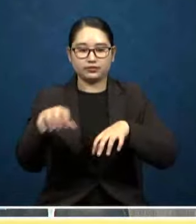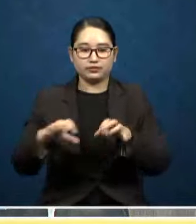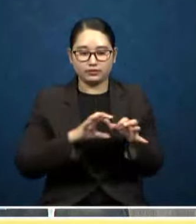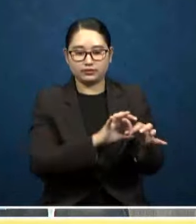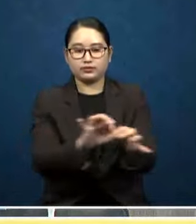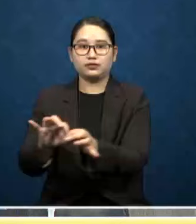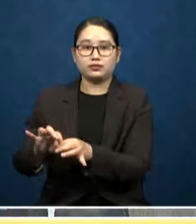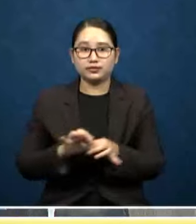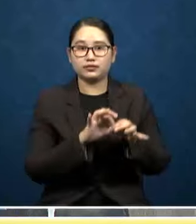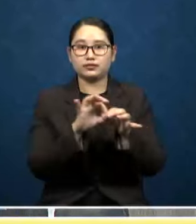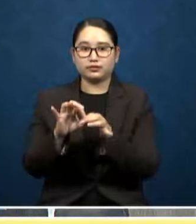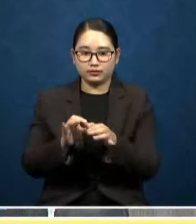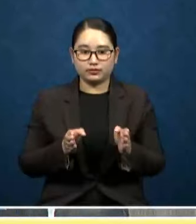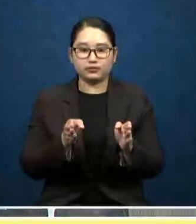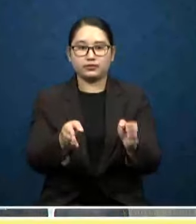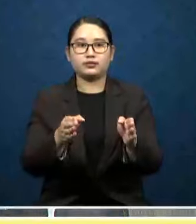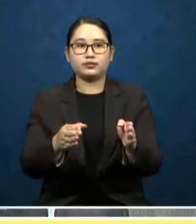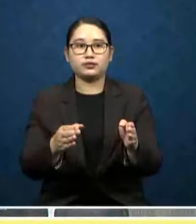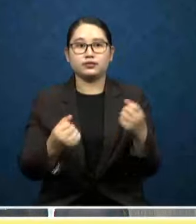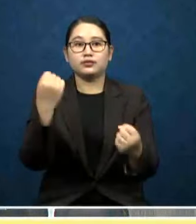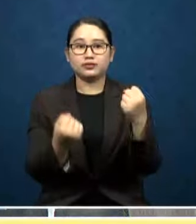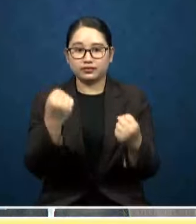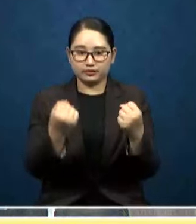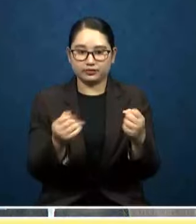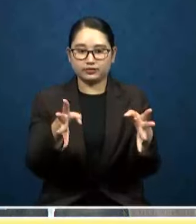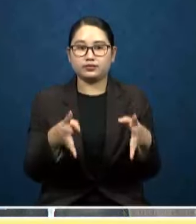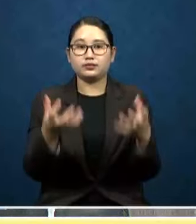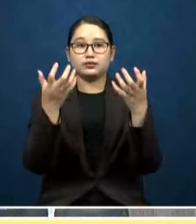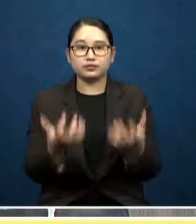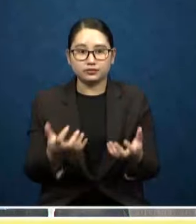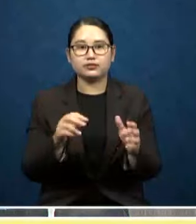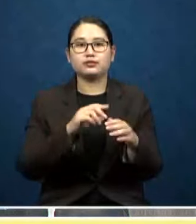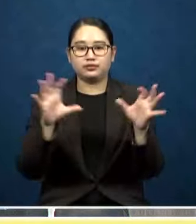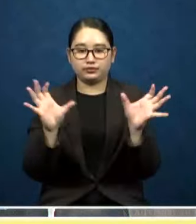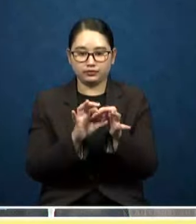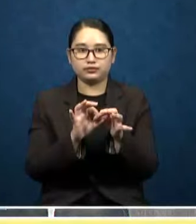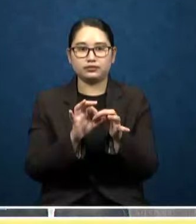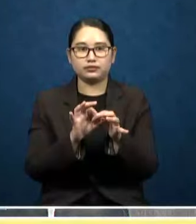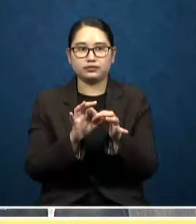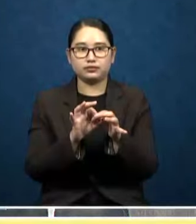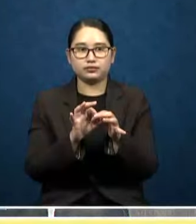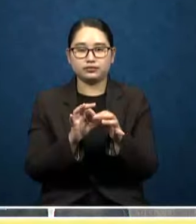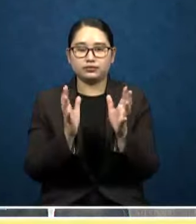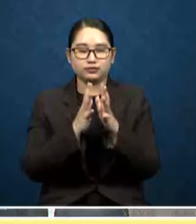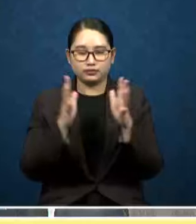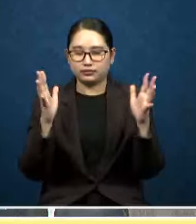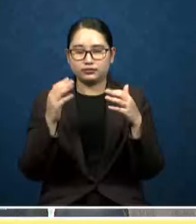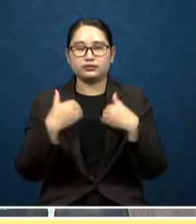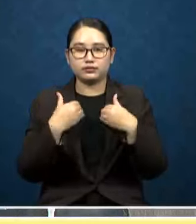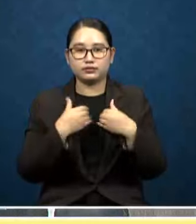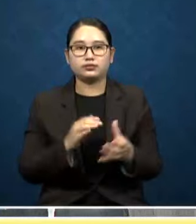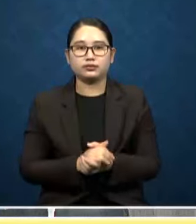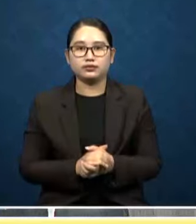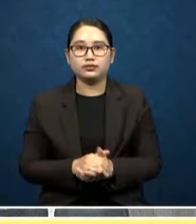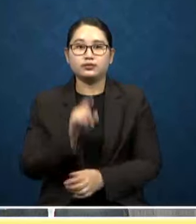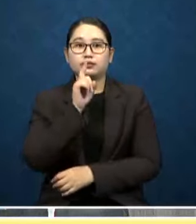เรื่องของไอ้เนี่ยครับน้ำหนักมันทุกเกินกฎหมายเนี่ยมีหน่วยงานที่เกี่ยวข้องเยอะแยะมากมาย